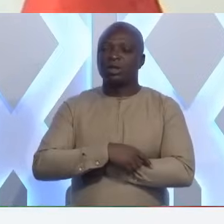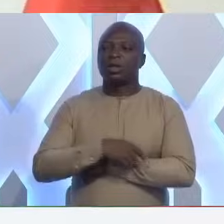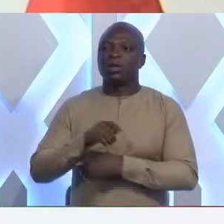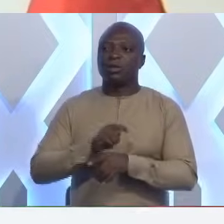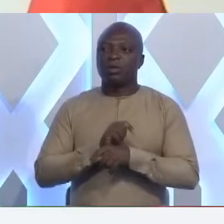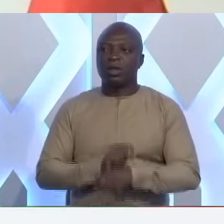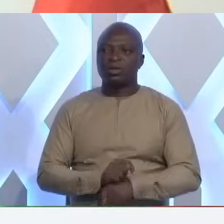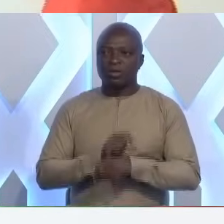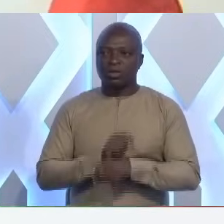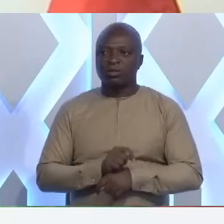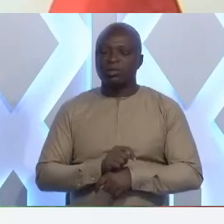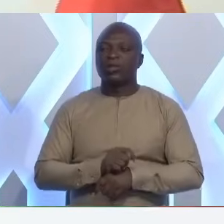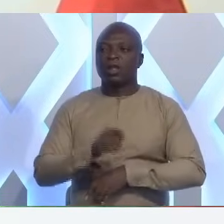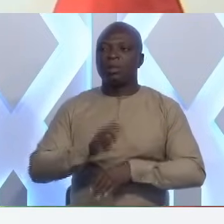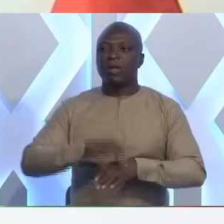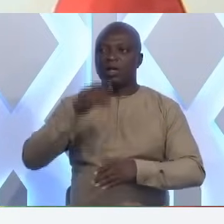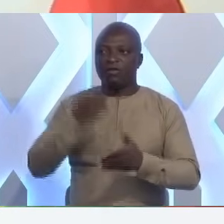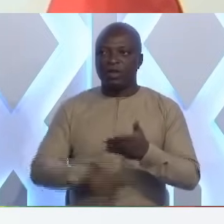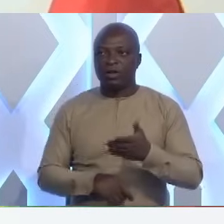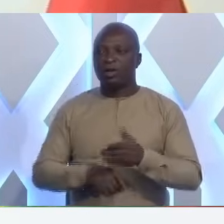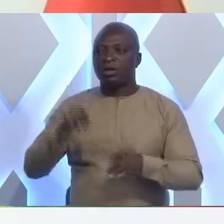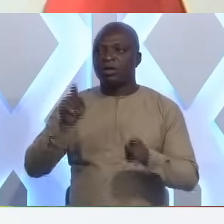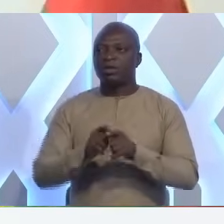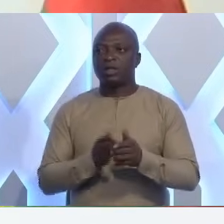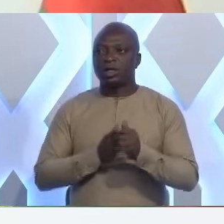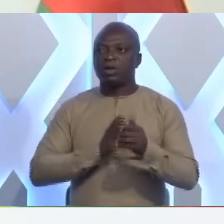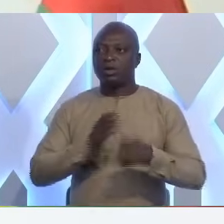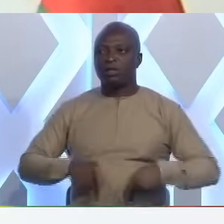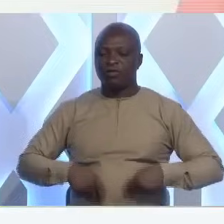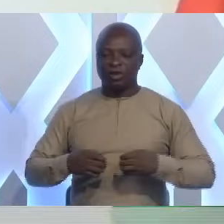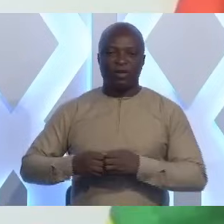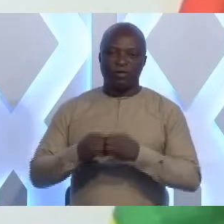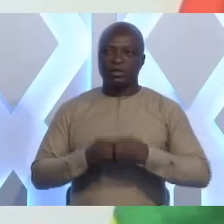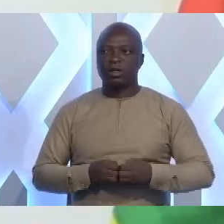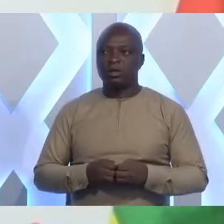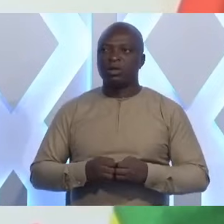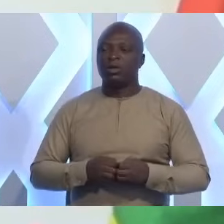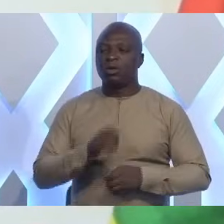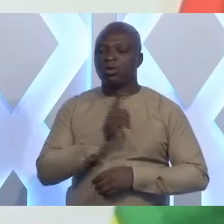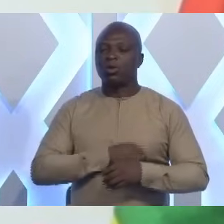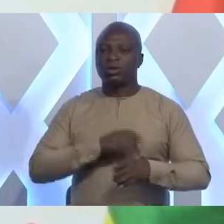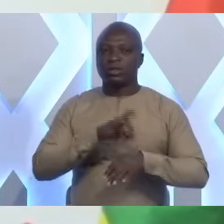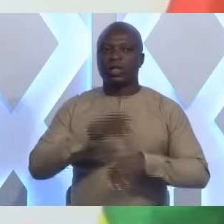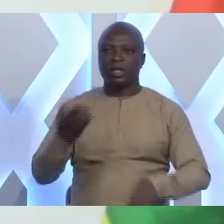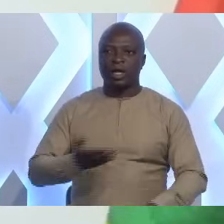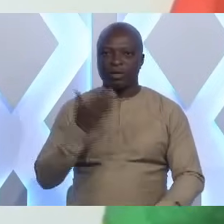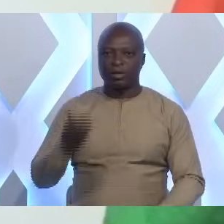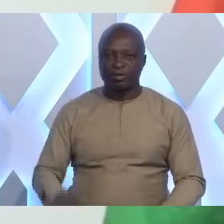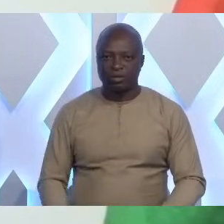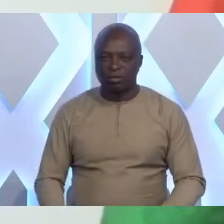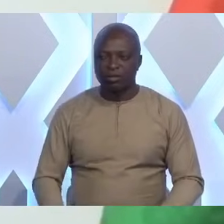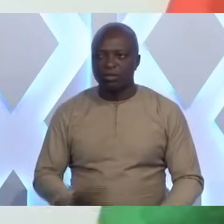tradition, que de rappeler des valeurs qui doivent guider notre vie, vivre ensemble. Le Togo est une terre d'accueil.